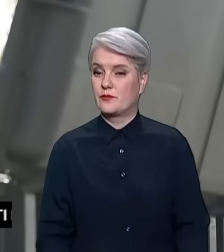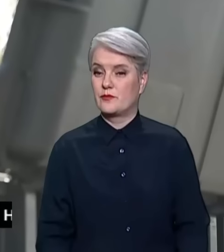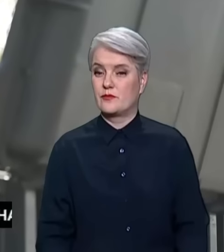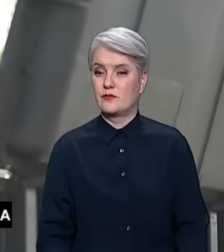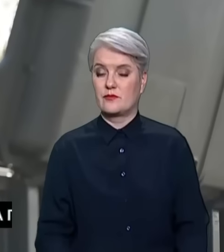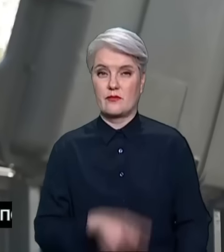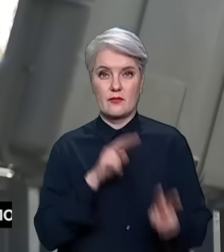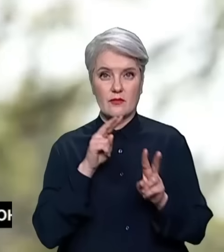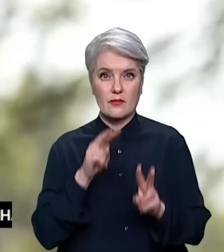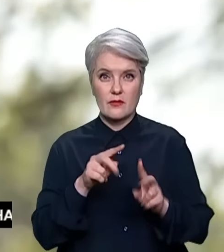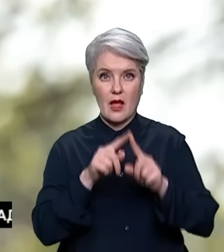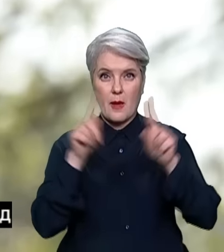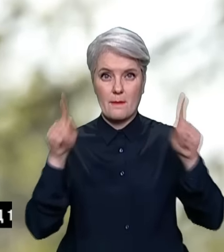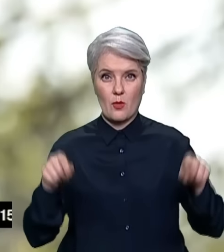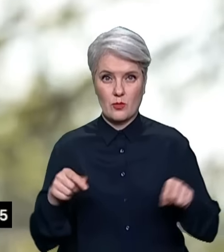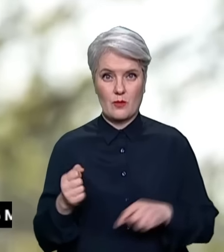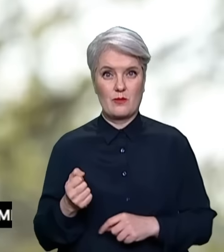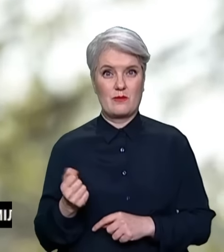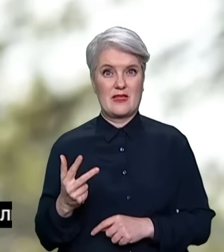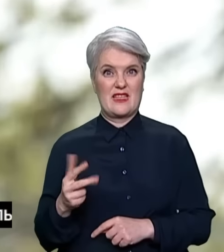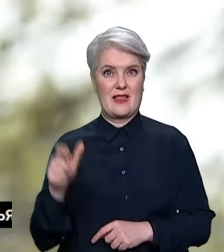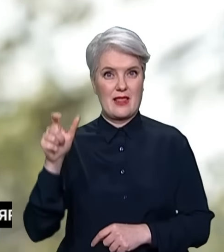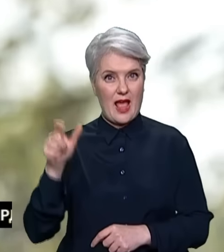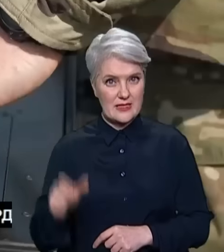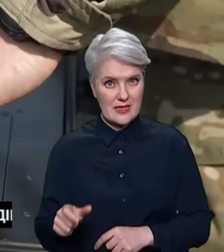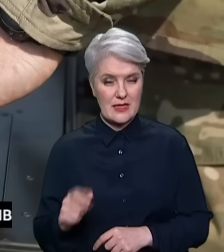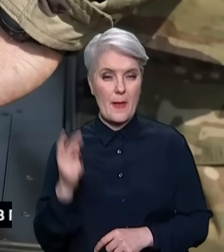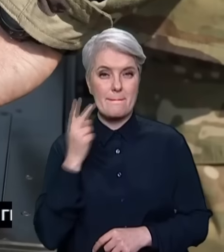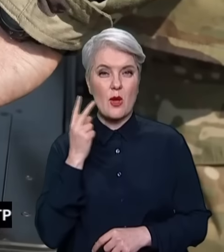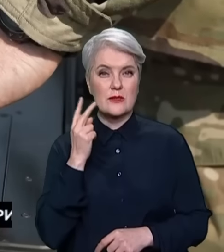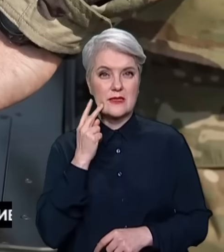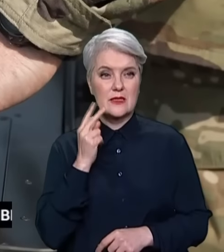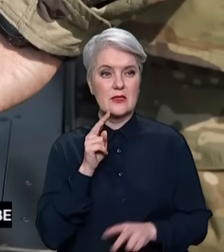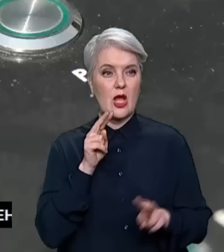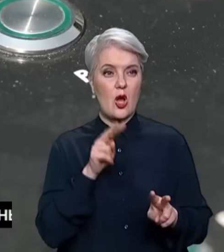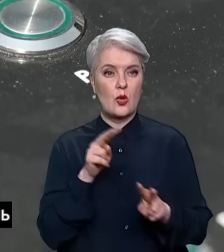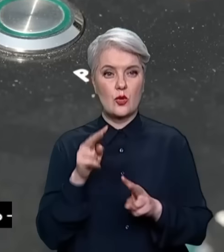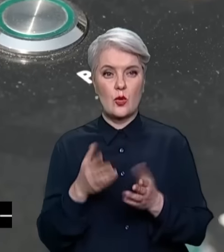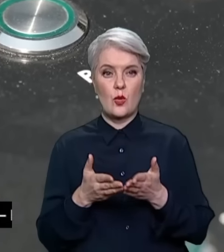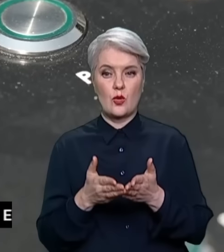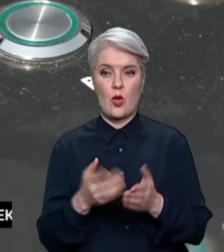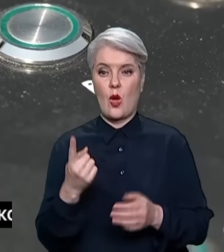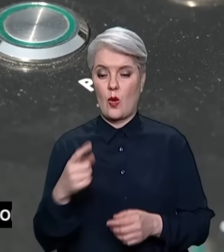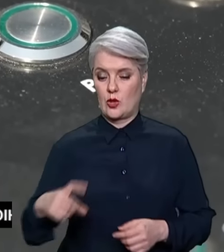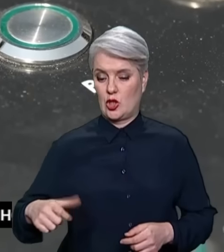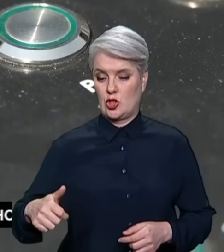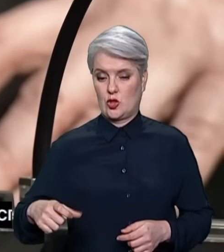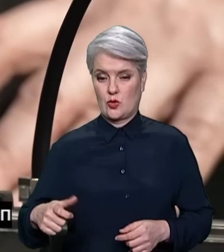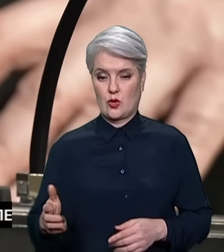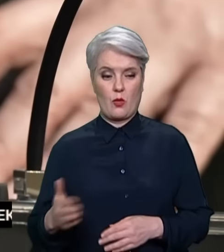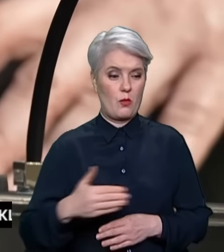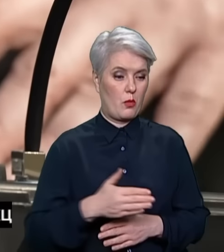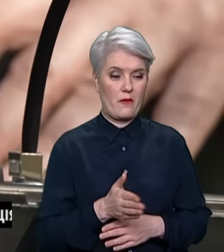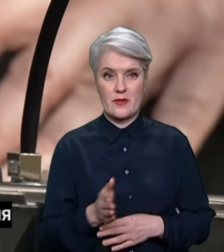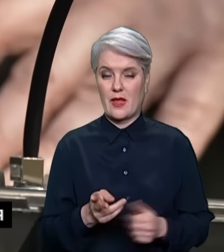Не відриваючись від моніторів, 13-й постійно контролює дрон. Одним джойстиком повертає, іншим регулює